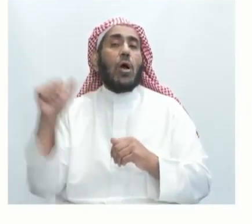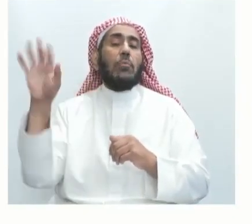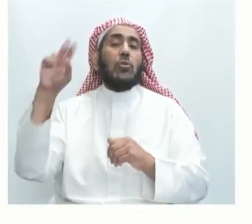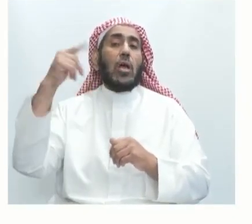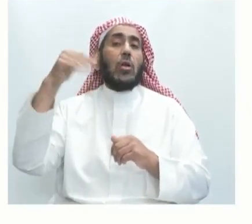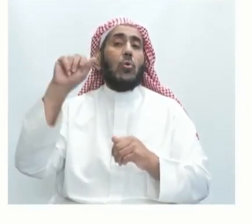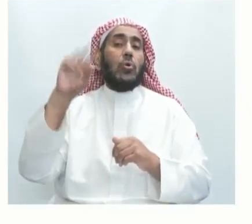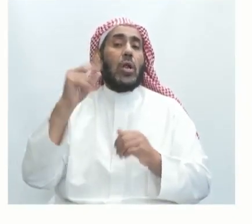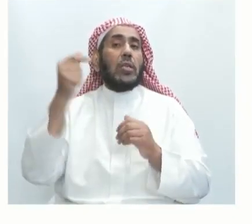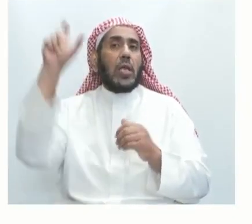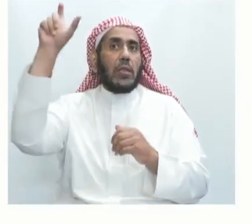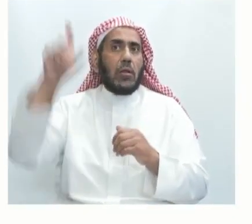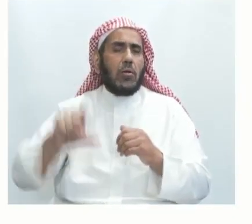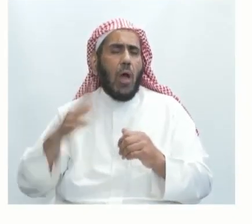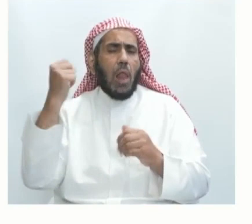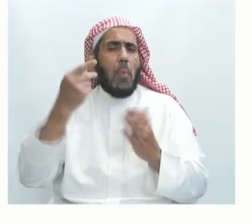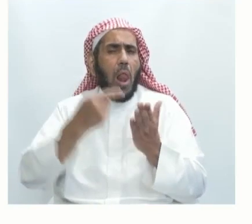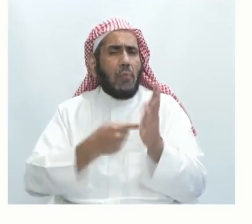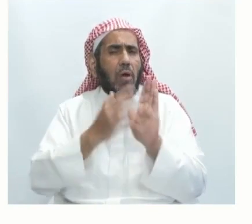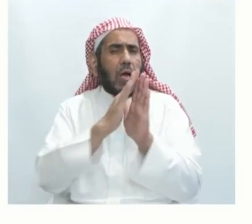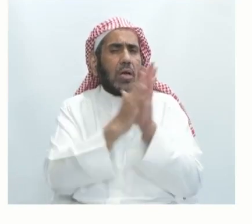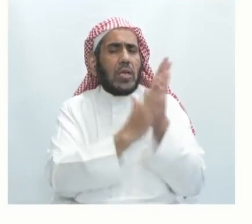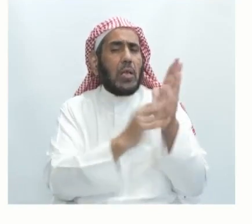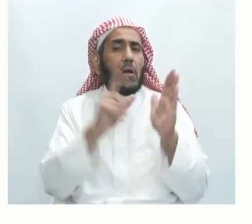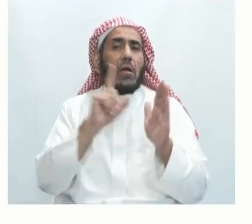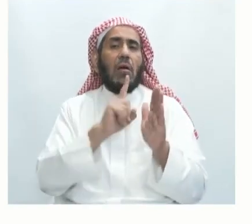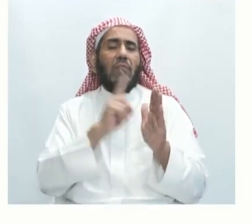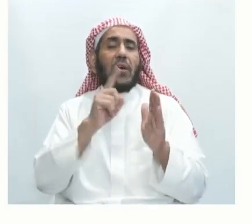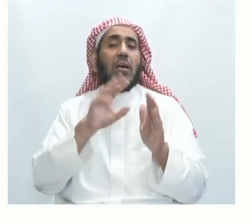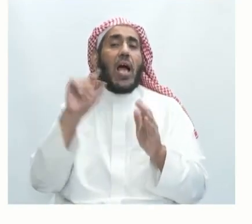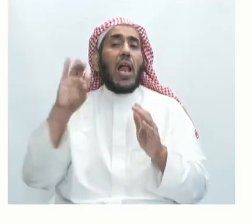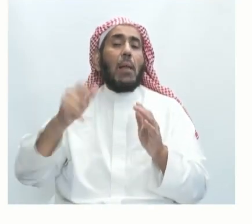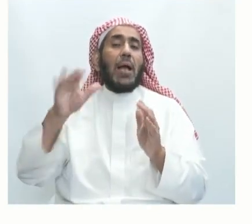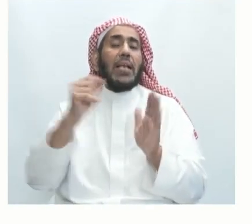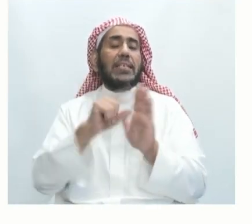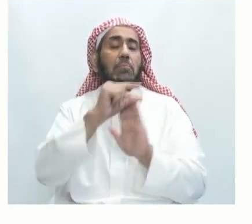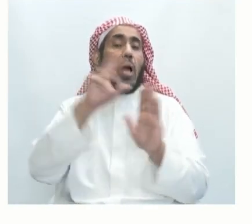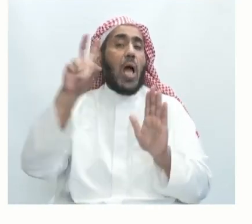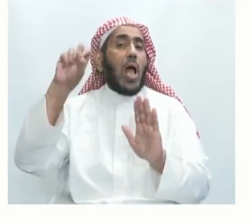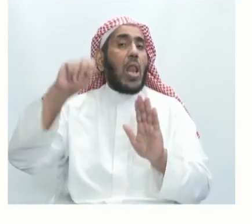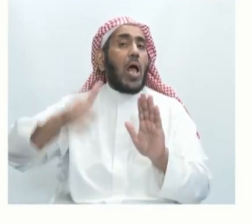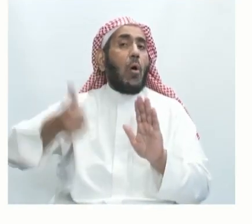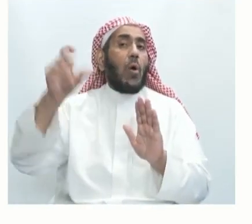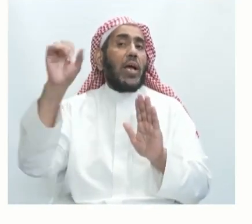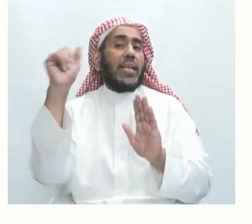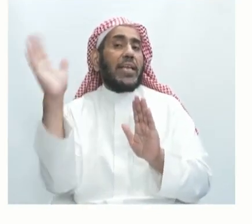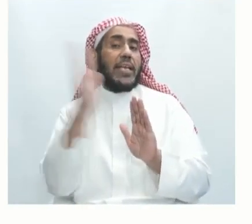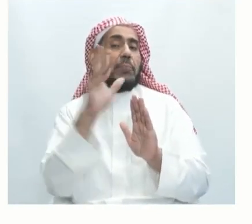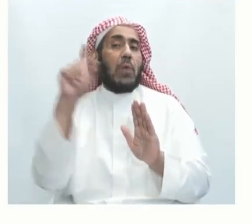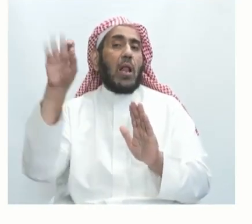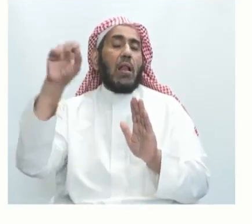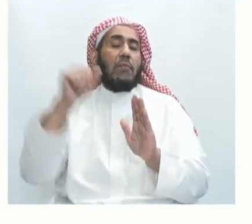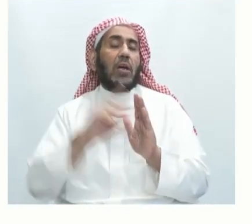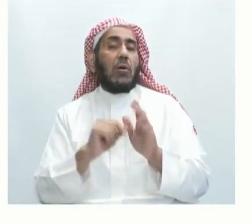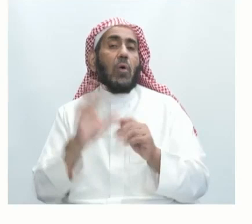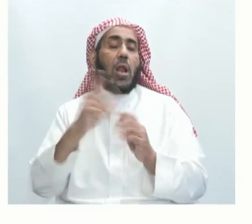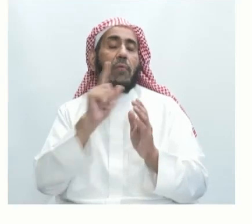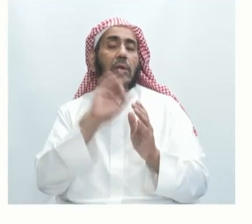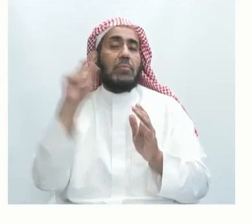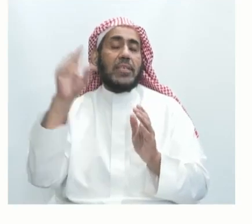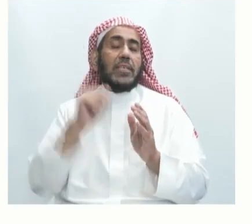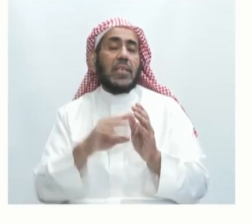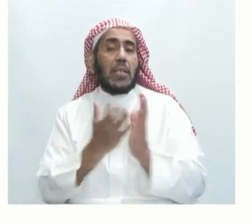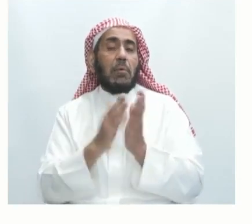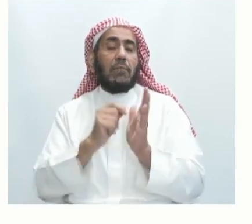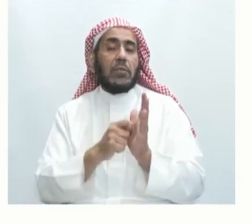جزيء الغرناطي الف في كتابا في الفقه المالكي سماه ماذا القوانين الفقهيه والف بن سن كتابا في